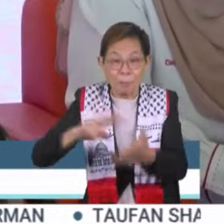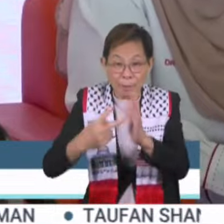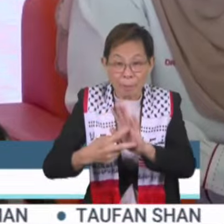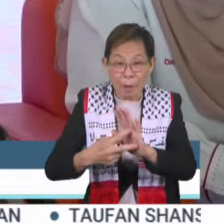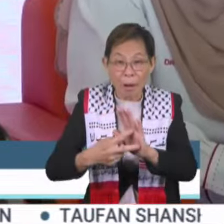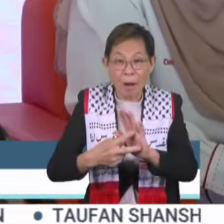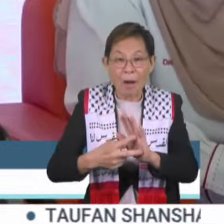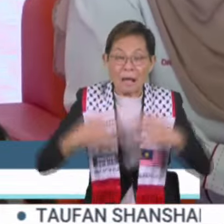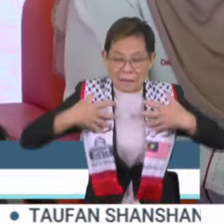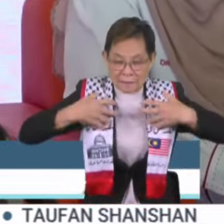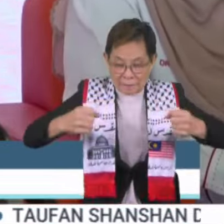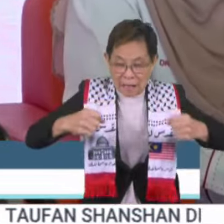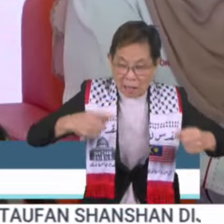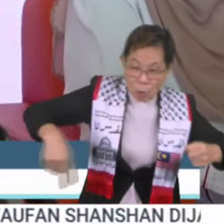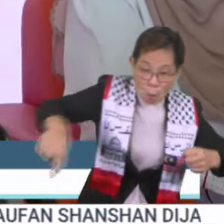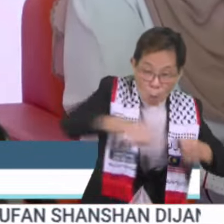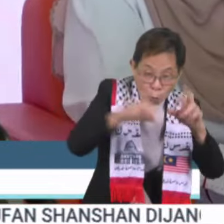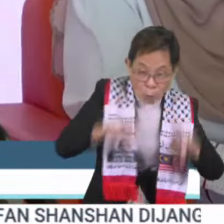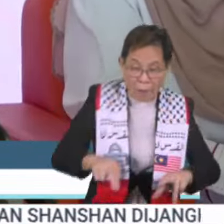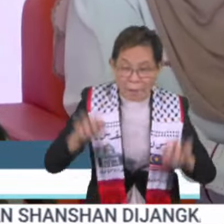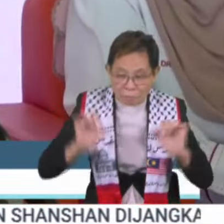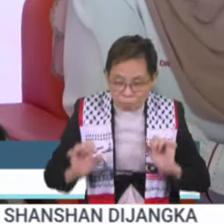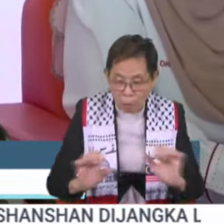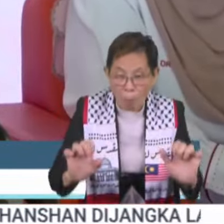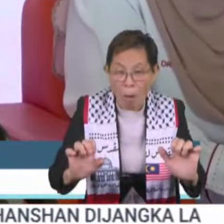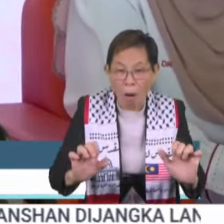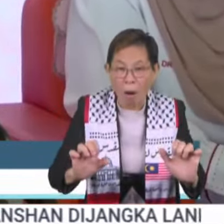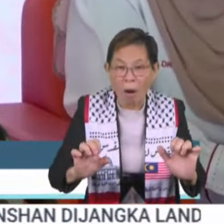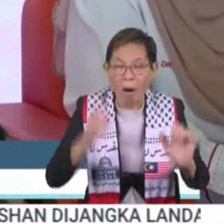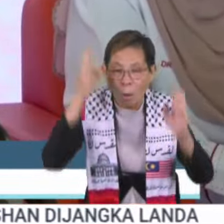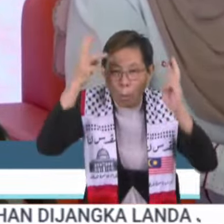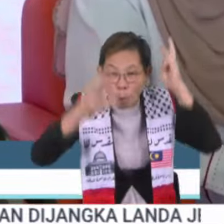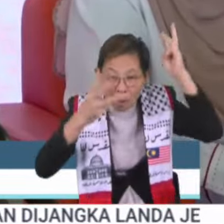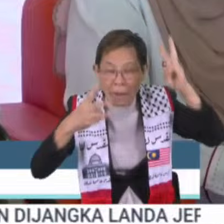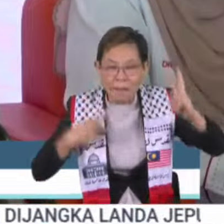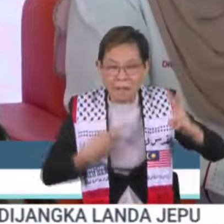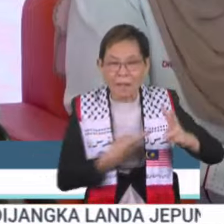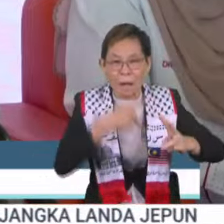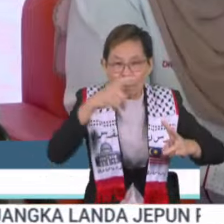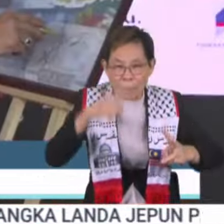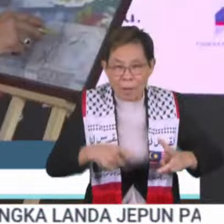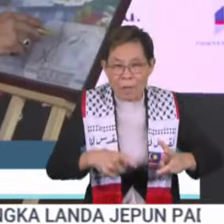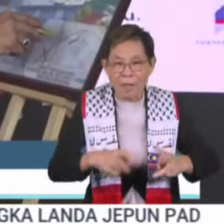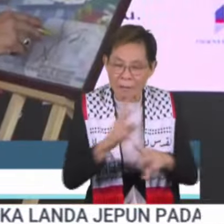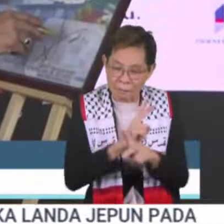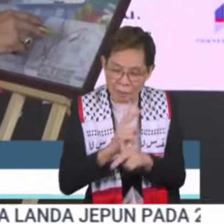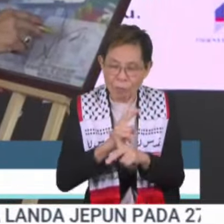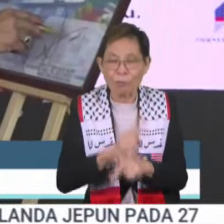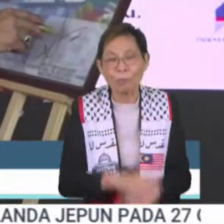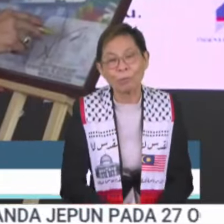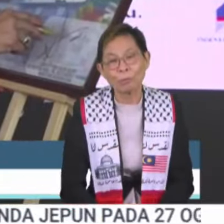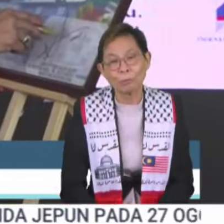health emergency of international concern. Jadi dengan itu kita kena ambil faham.